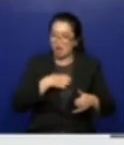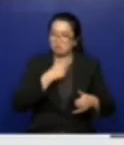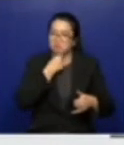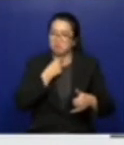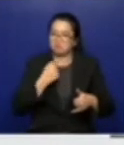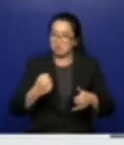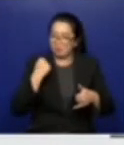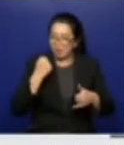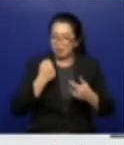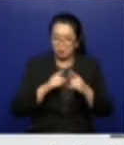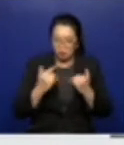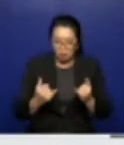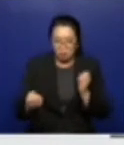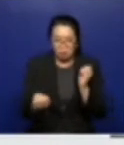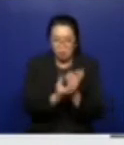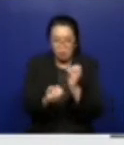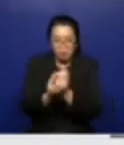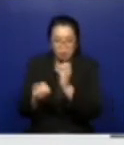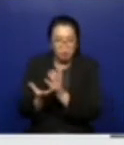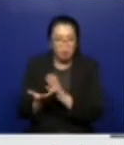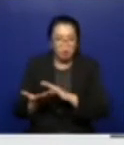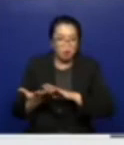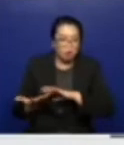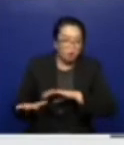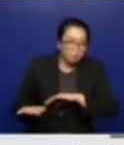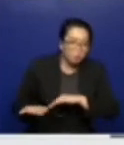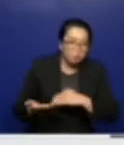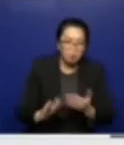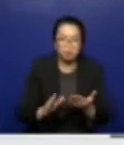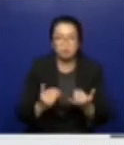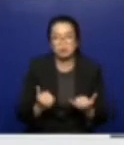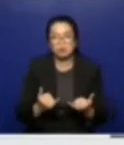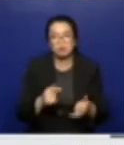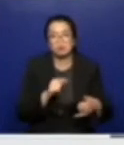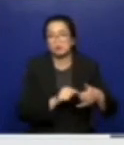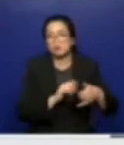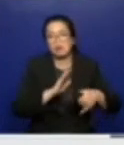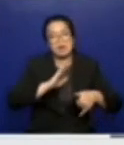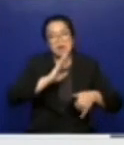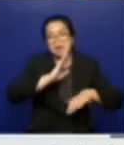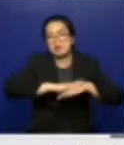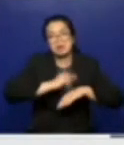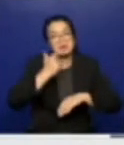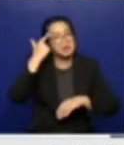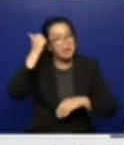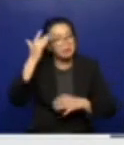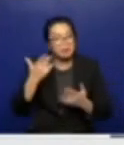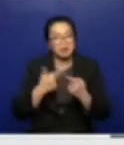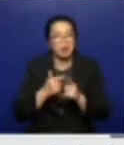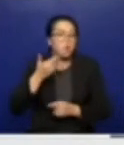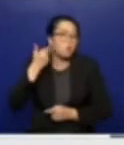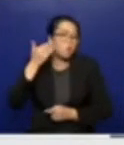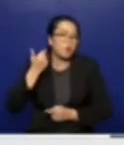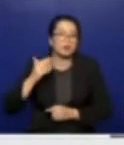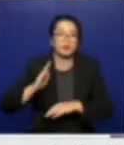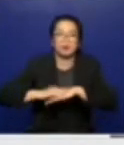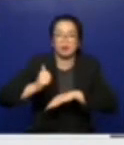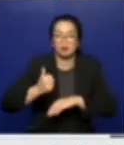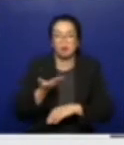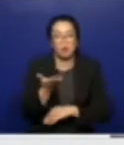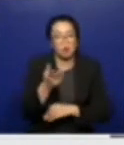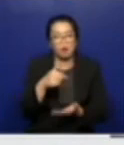ให้เกิดวิกฤตจนถึงวันนี้ถ้าพูดง่ายๆก็คือท่านไม่ได้เก่งแต่ท่านอวดเก่งเพราะฉะนั้นผมขอแนะนำให้ท่านออก